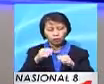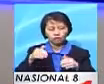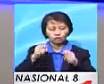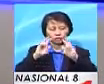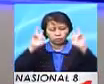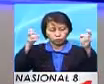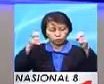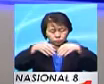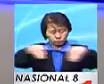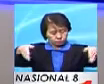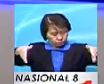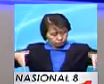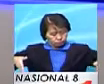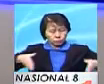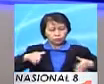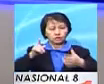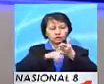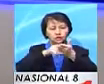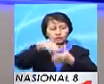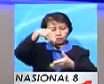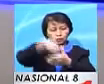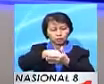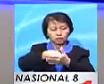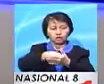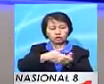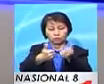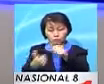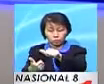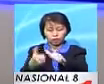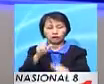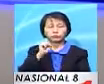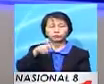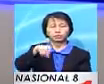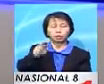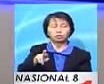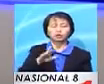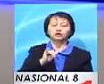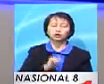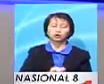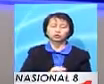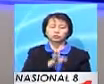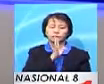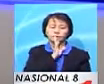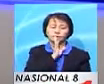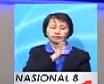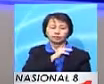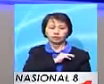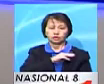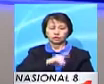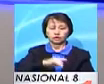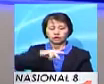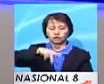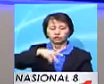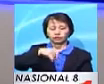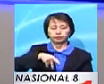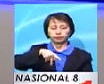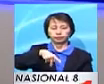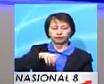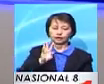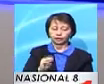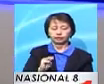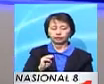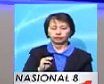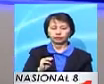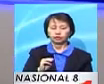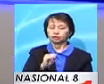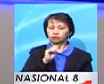semula kawasan pilihan raya yang dijalankan Suruhanjaya Pilihan Raya SPR. Itu tegas Menteri di Jabatan Perdana Menteri Datuk Seri Azalina Osman